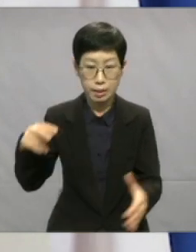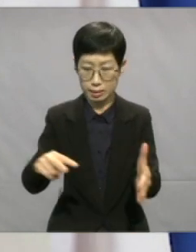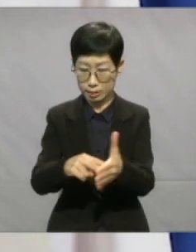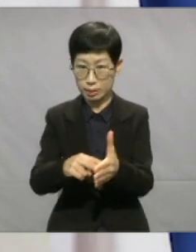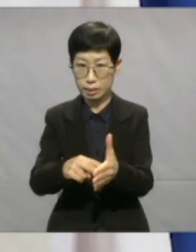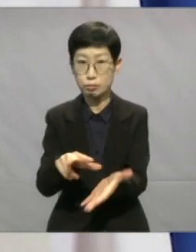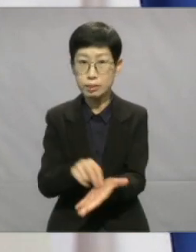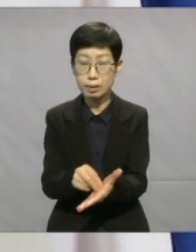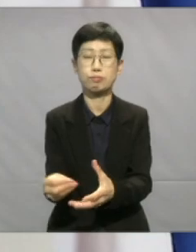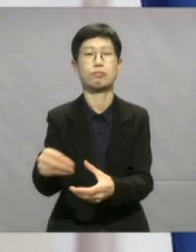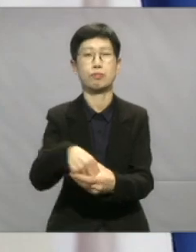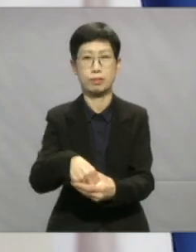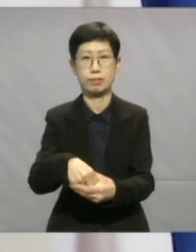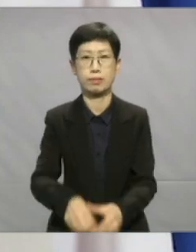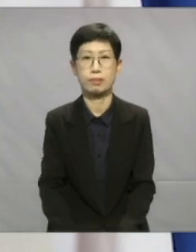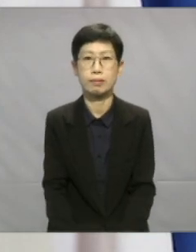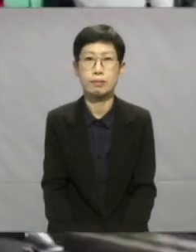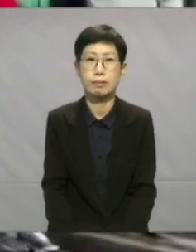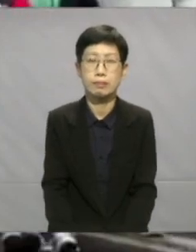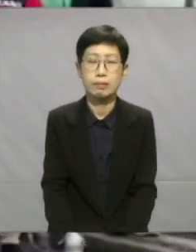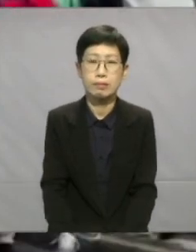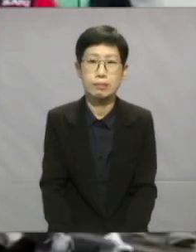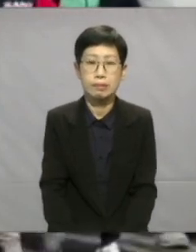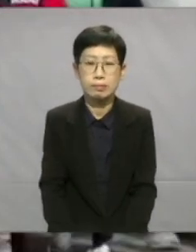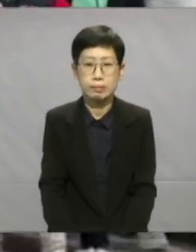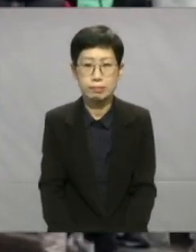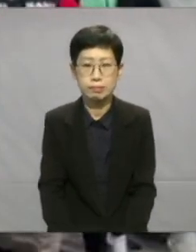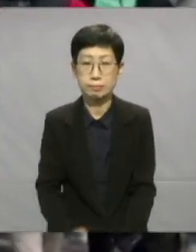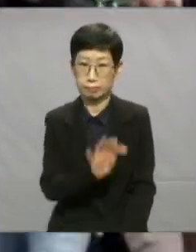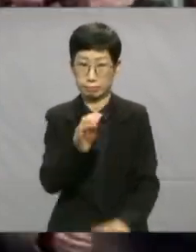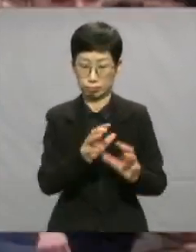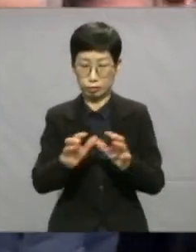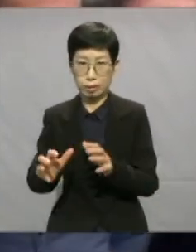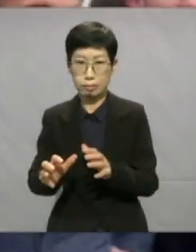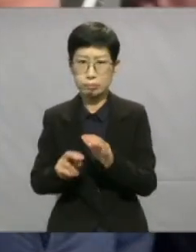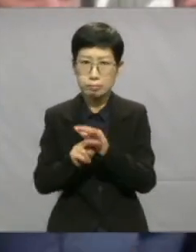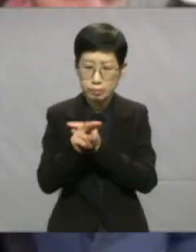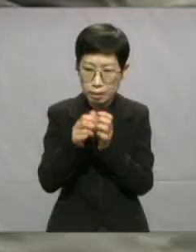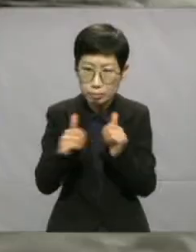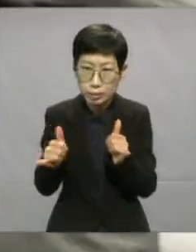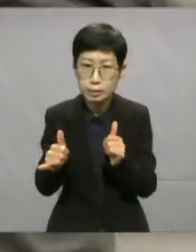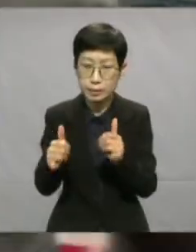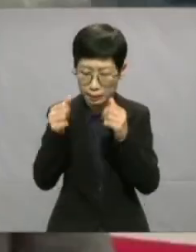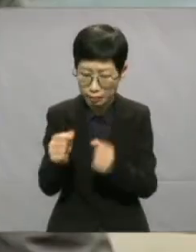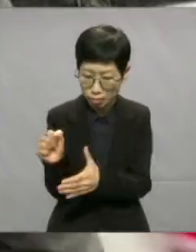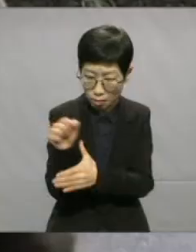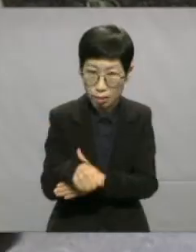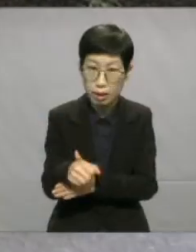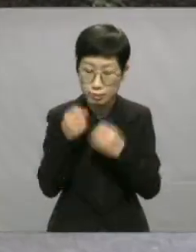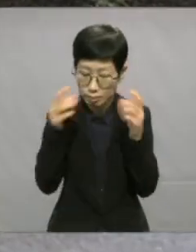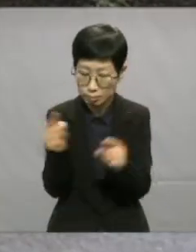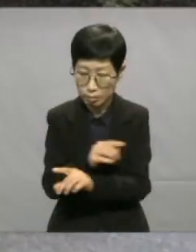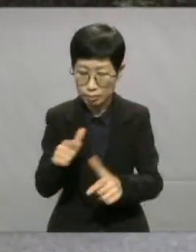eine Diskussion. Syrien muss auf der Tagesordnung stehen. 유럽 국가들이 난민의 체류 허가를 갱신하지 않으면 이들은